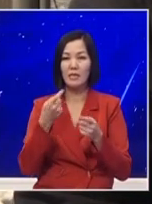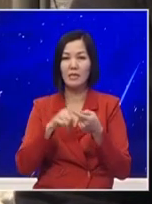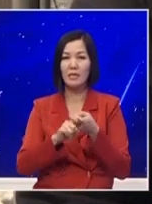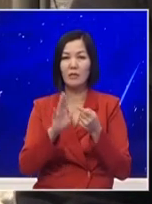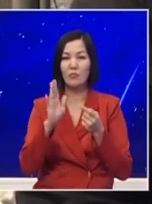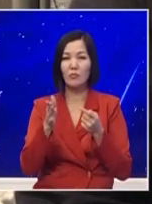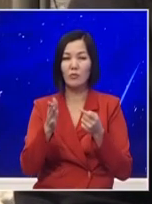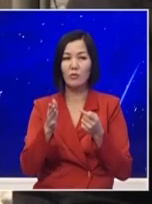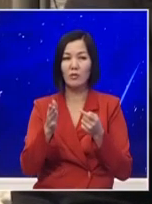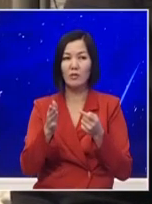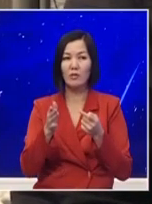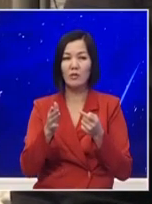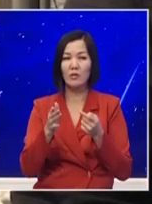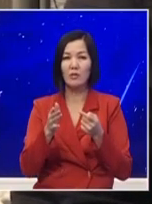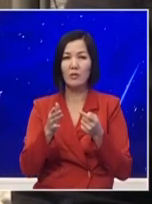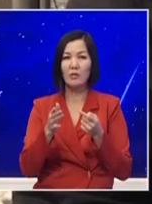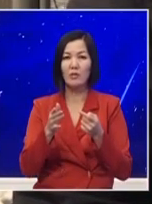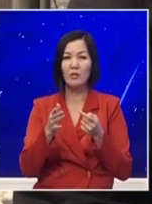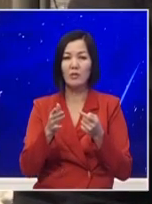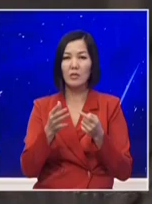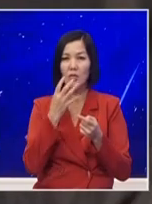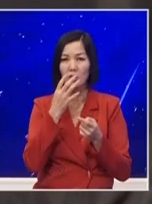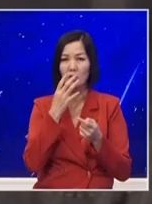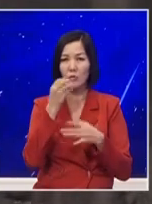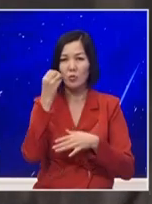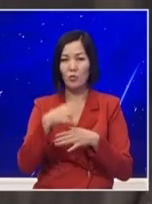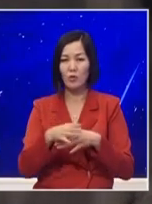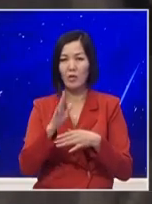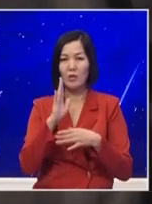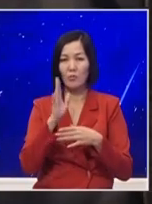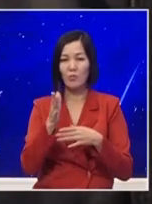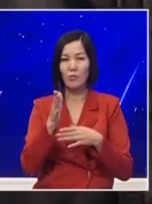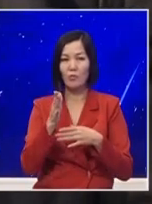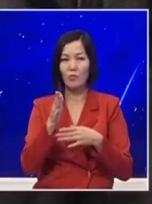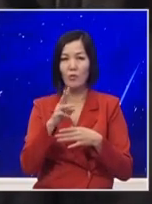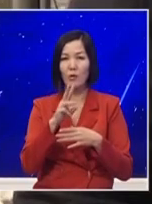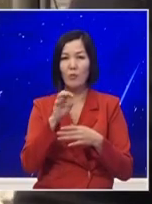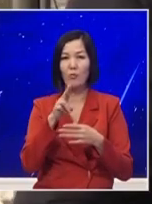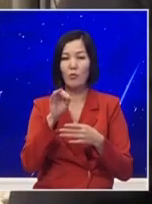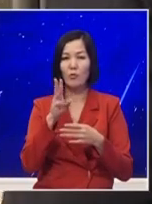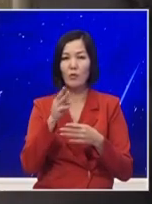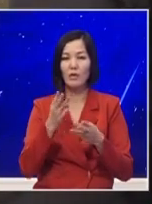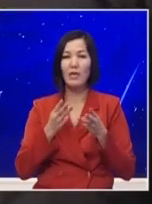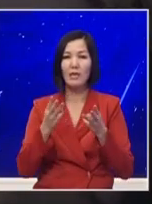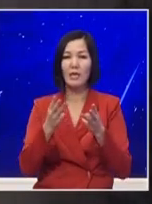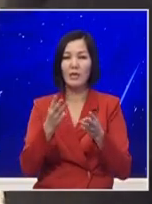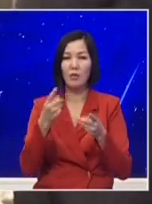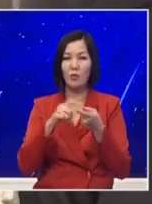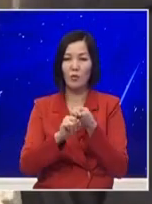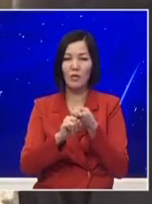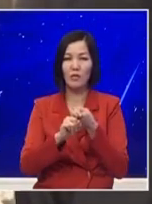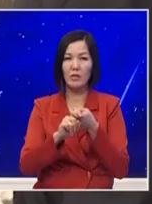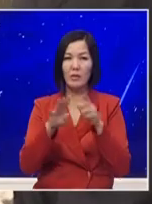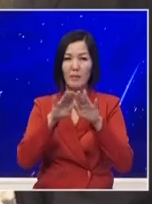жерде бізде БМК дейді. Газбенен жылытылатын орталық болып саналады, сол жерге модульный котельный қойылатын болады. Соны осы